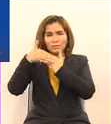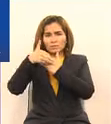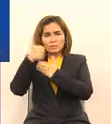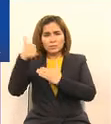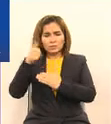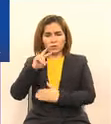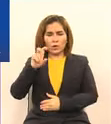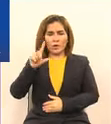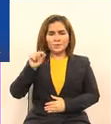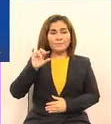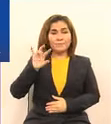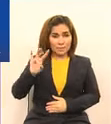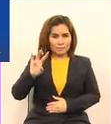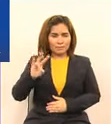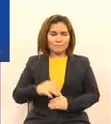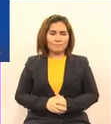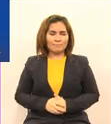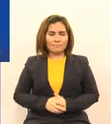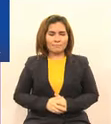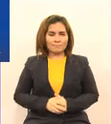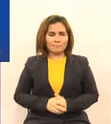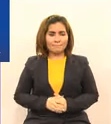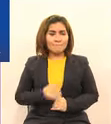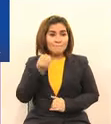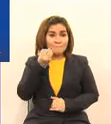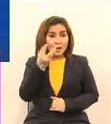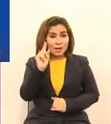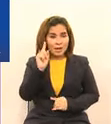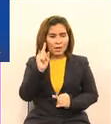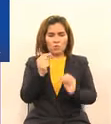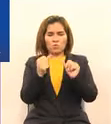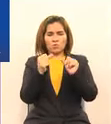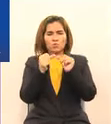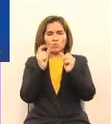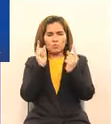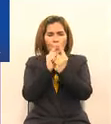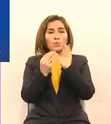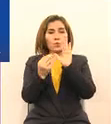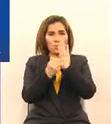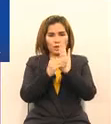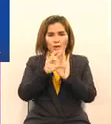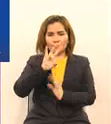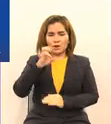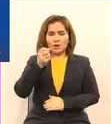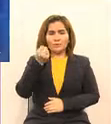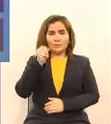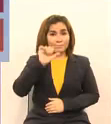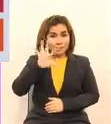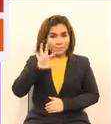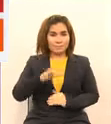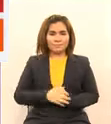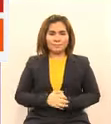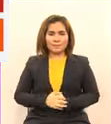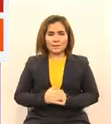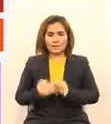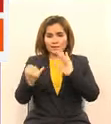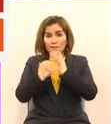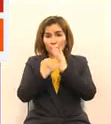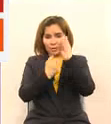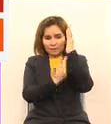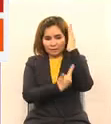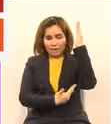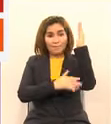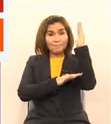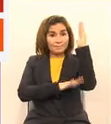นๆ227รายซึ่งถามว่าส่วนใหญ่ก็ยังอยู่กรุงเทพมหานคร715รายนะครับ3จังหวัดภาค